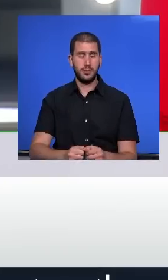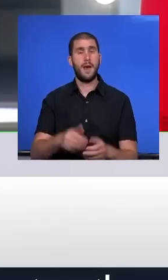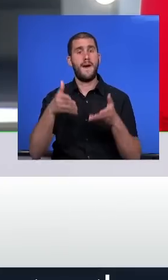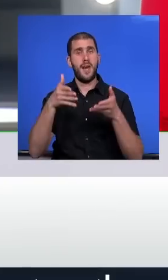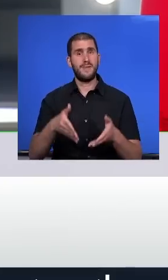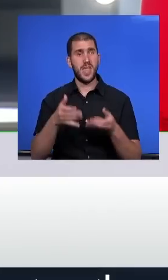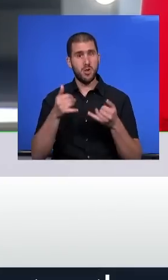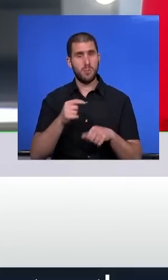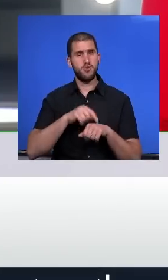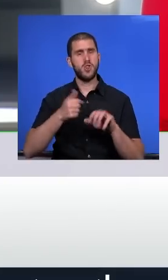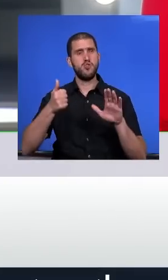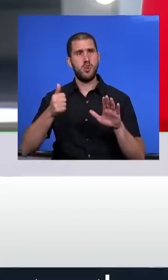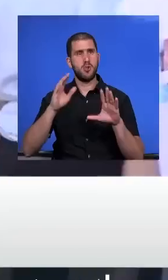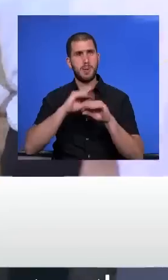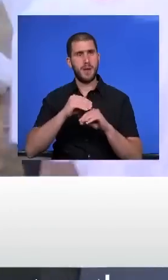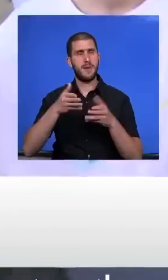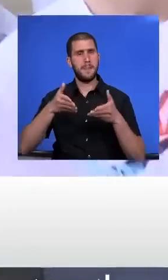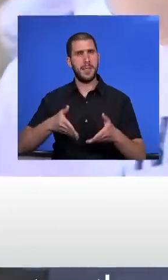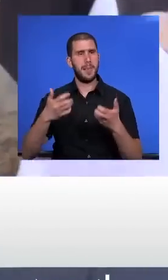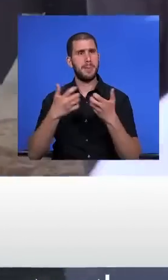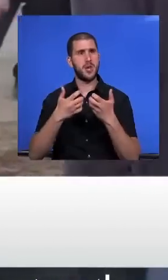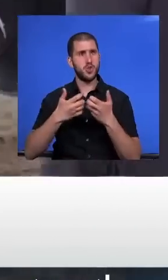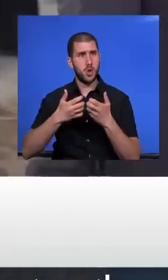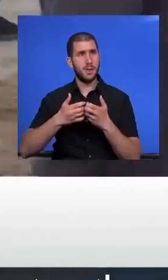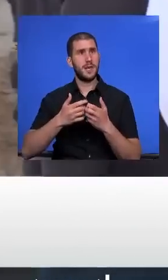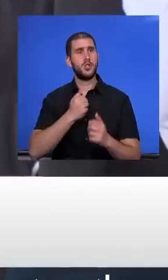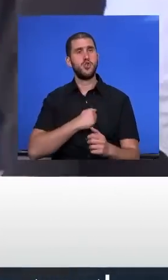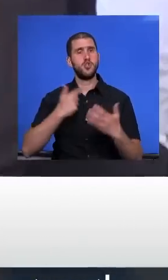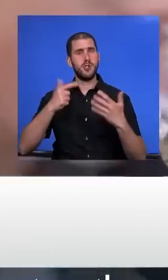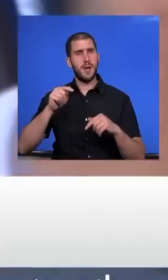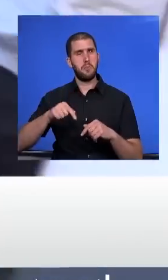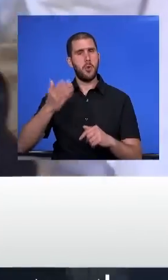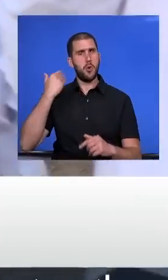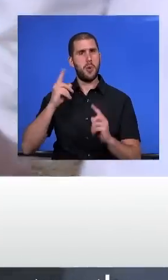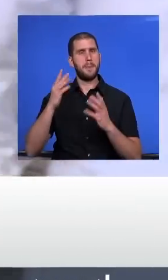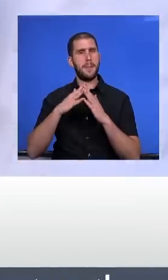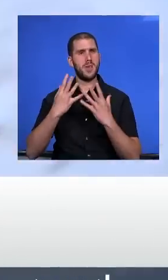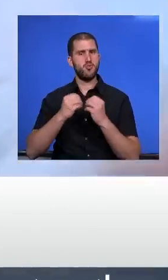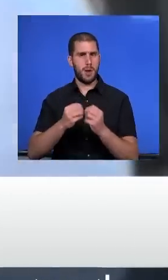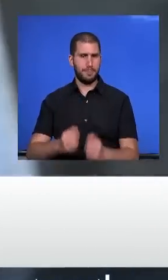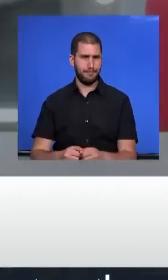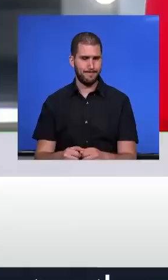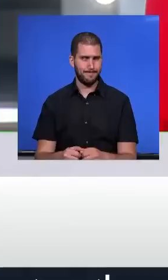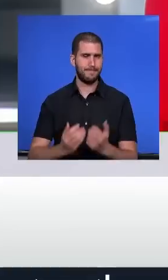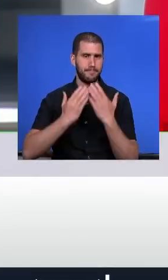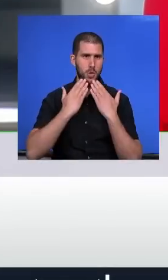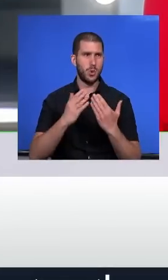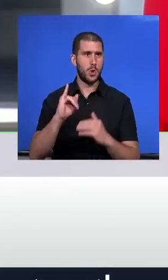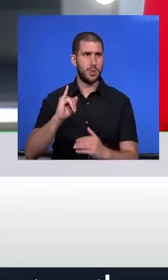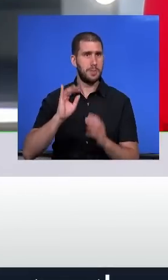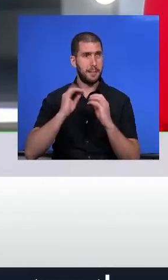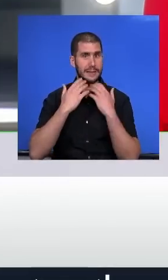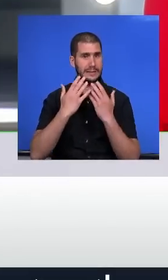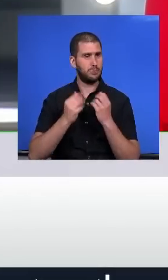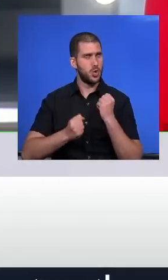היום בשעה 6 בבית העלמין בעיר אשדוד, והשיבה מתקיימת כאן מאחוריי בבית המשפחה. תודה רבה, יונתן. באמת סיפור